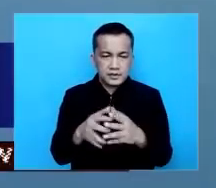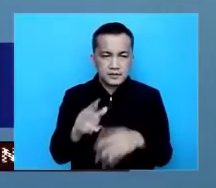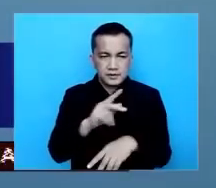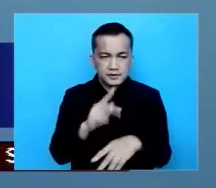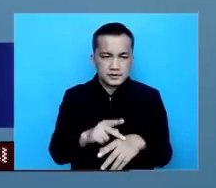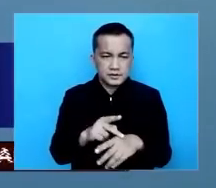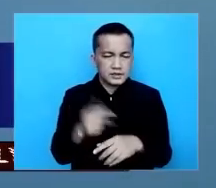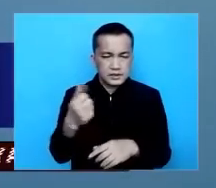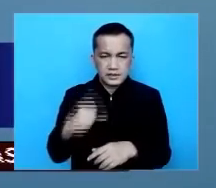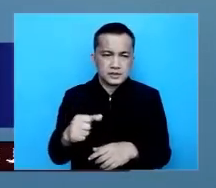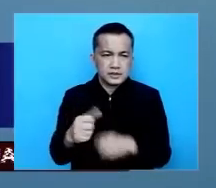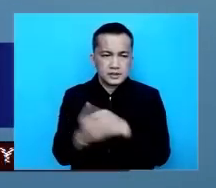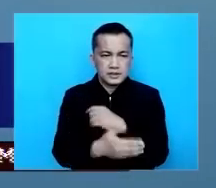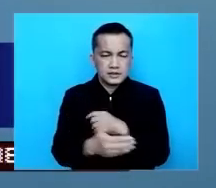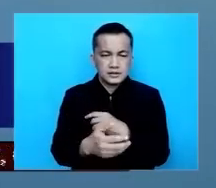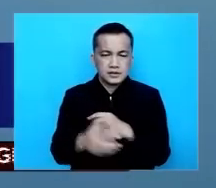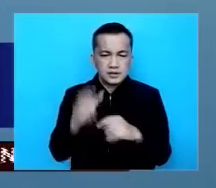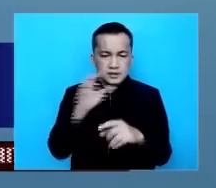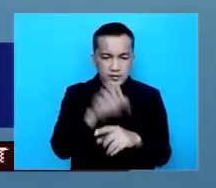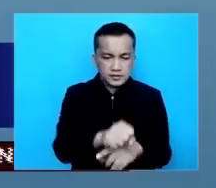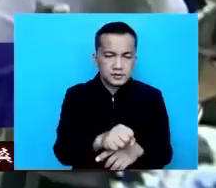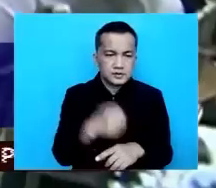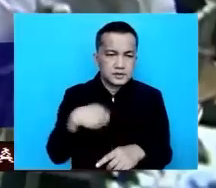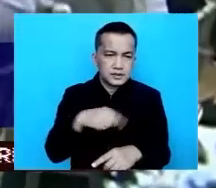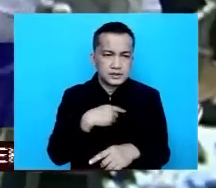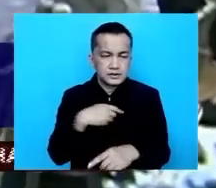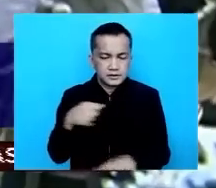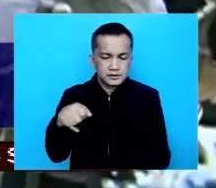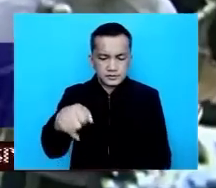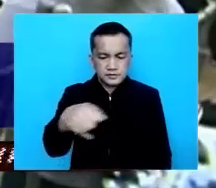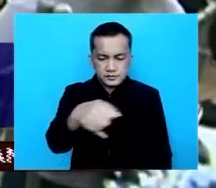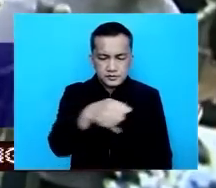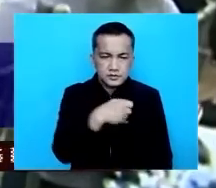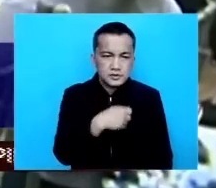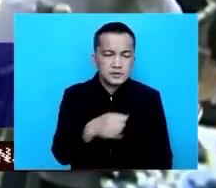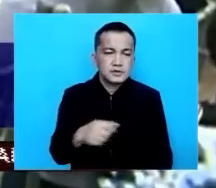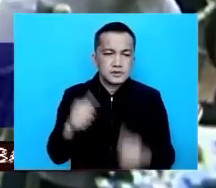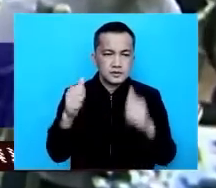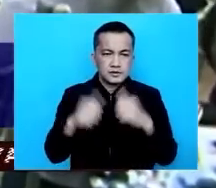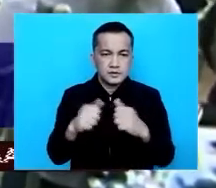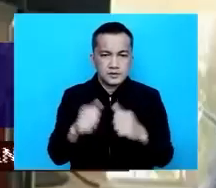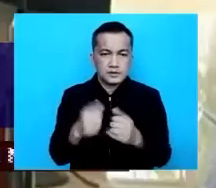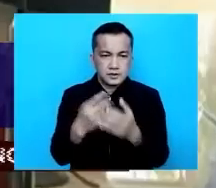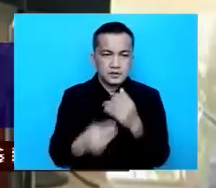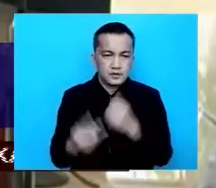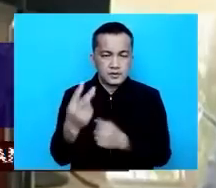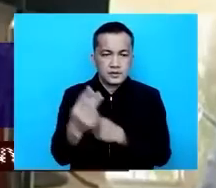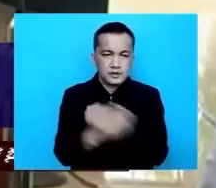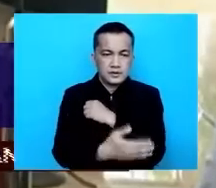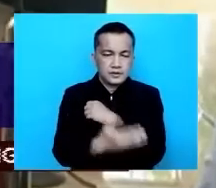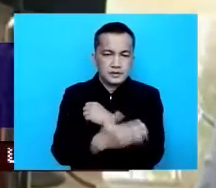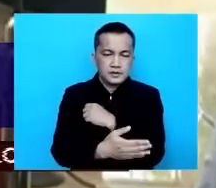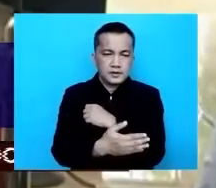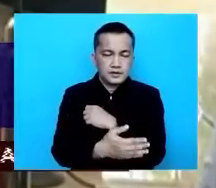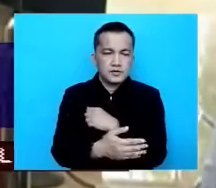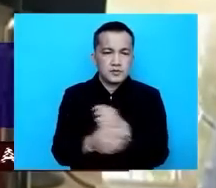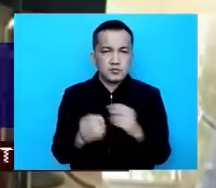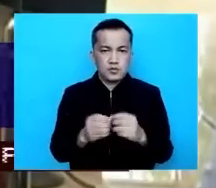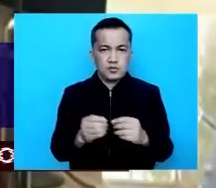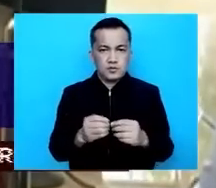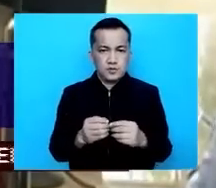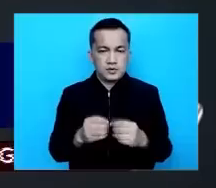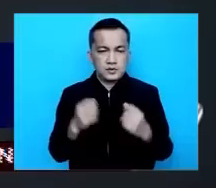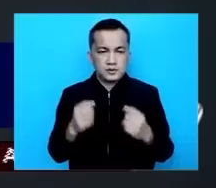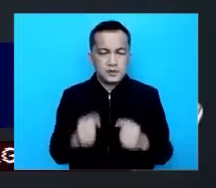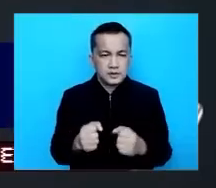bansang aatake o mananakop sa ating teritoryo. Ang kasunduang ito ng dalawang bansa, tila lalo pang itinaga